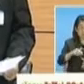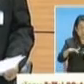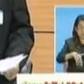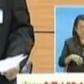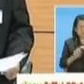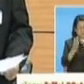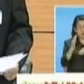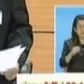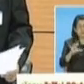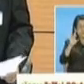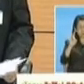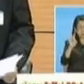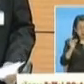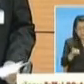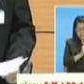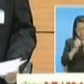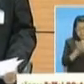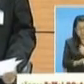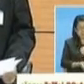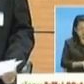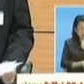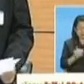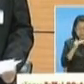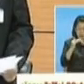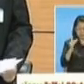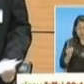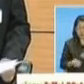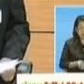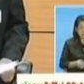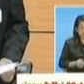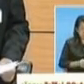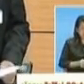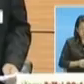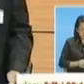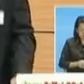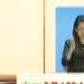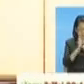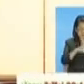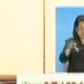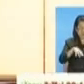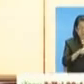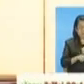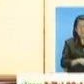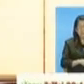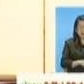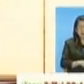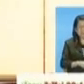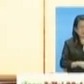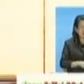านทั่วประเทศจะได้หมู่บ้านละ1ล้านเท่ากับหมู่บ้านเสื้อแดงหรือไม่ขอคำตอบจากรัฐบาล รัฐบาลไม่มีฮ